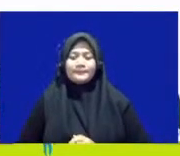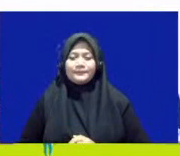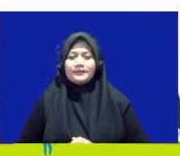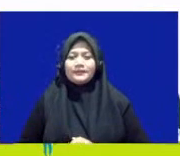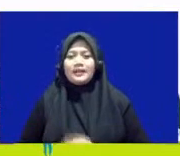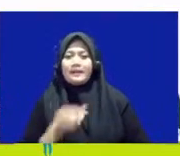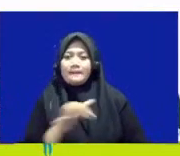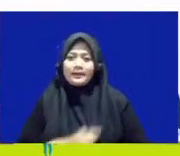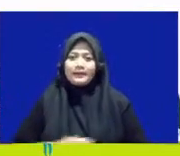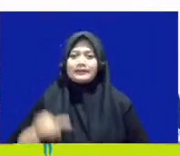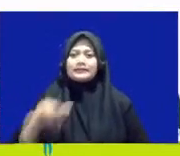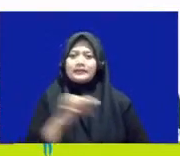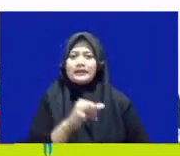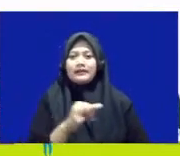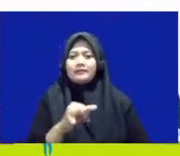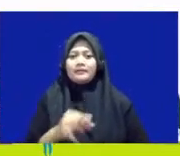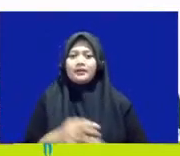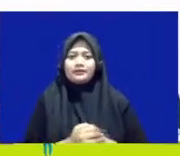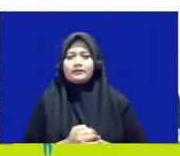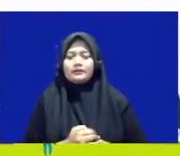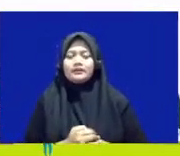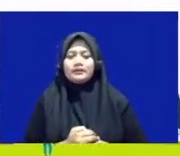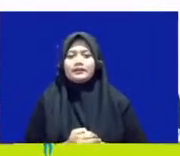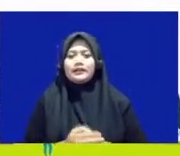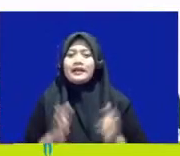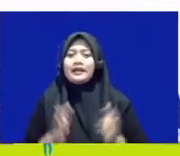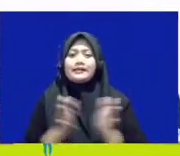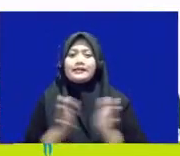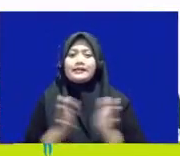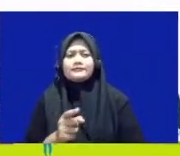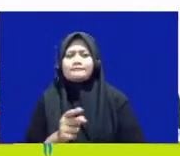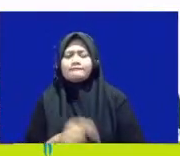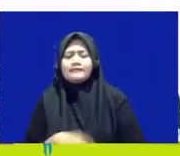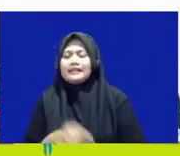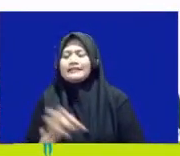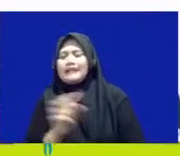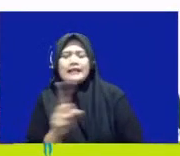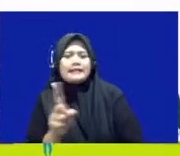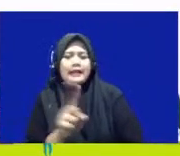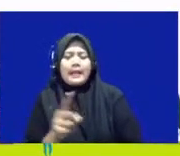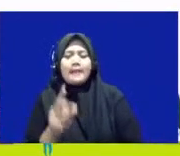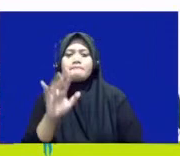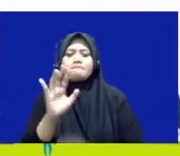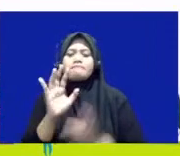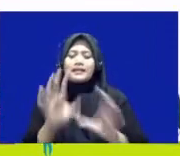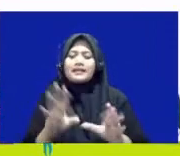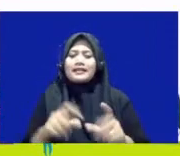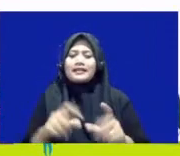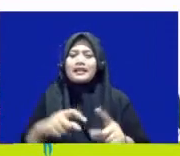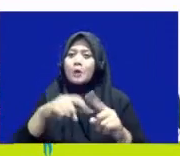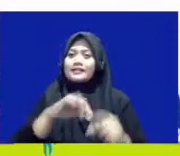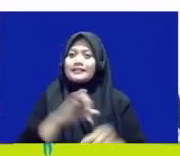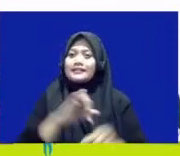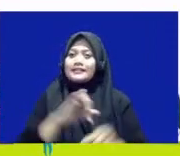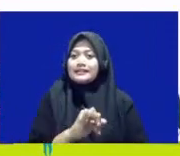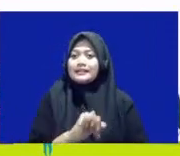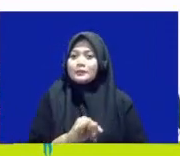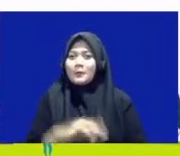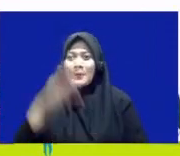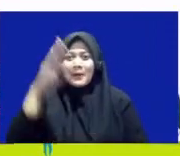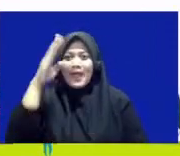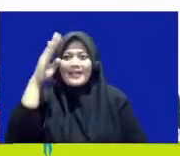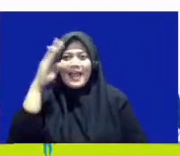bersama-sama spesifikasinya. Jadi jangan salah, banyak yang menjadi koki untuk pemberlangan bencana itu laki-laki, tidak hanya